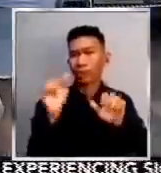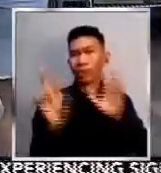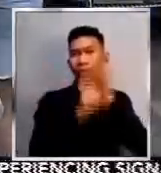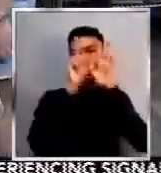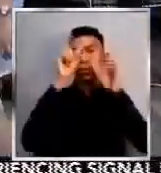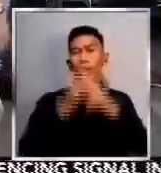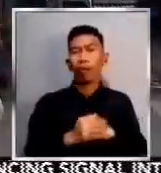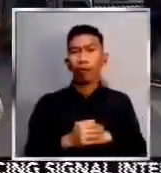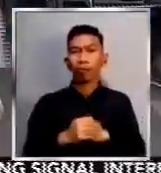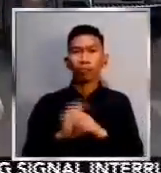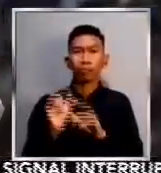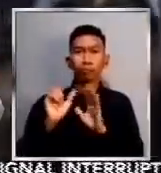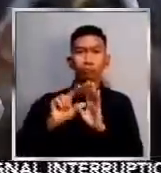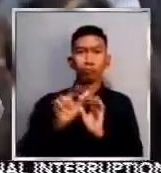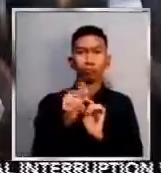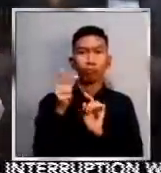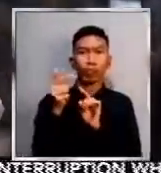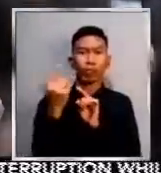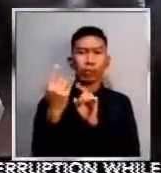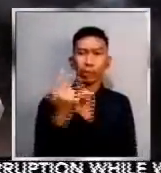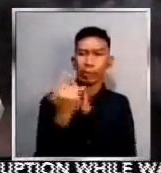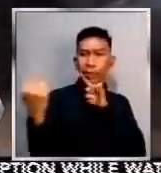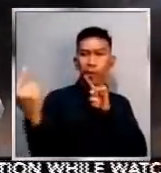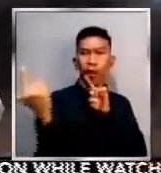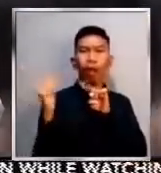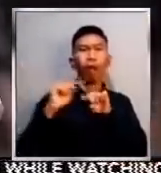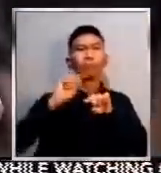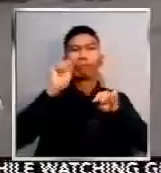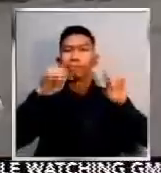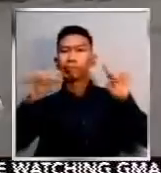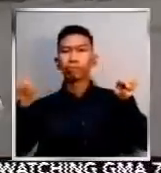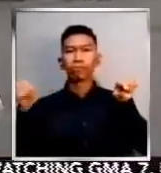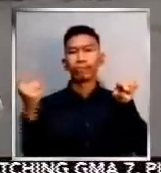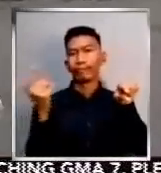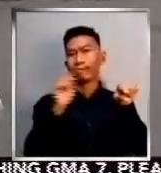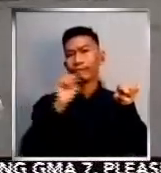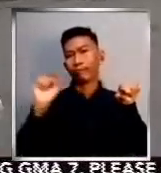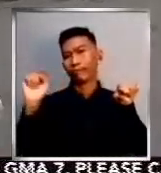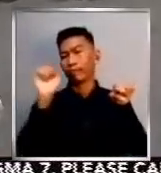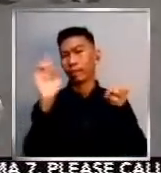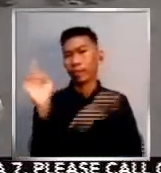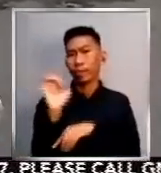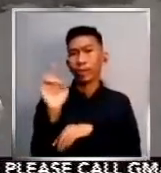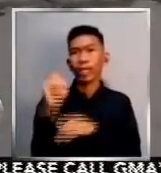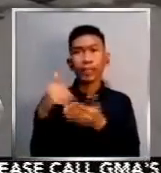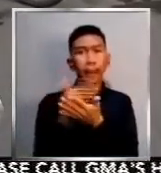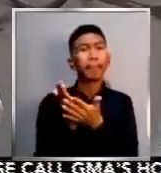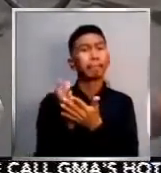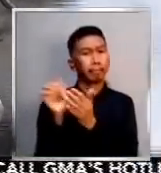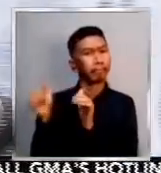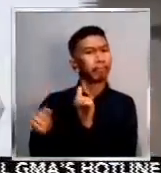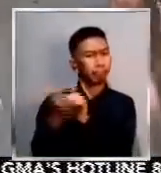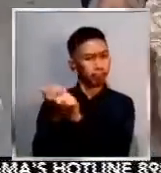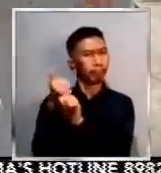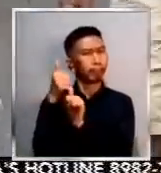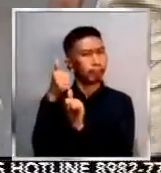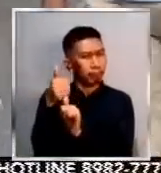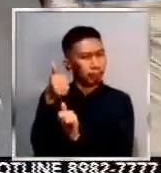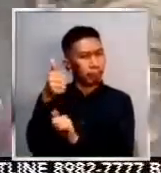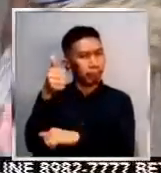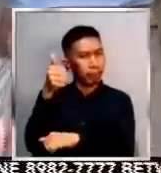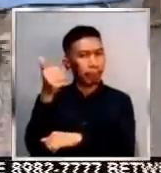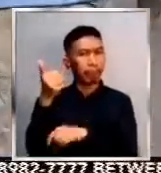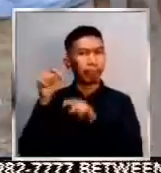Pagdating naman sa physical distancing, iba-ibang sitwasyon sa Divisoria. May nakakasunod kahit paano, tulad sa Santo Cristo Street kung saan may